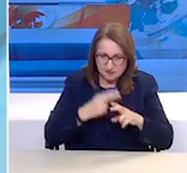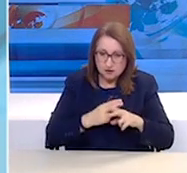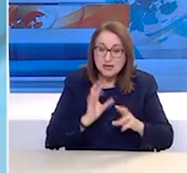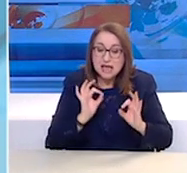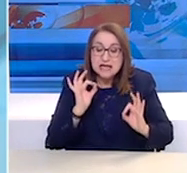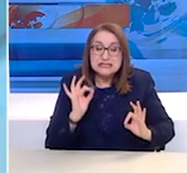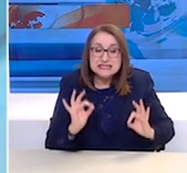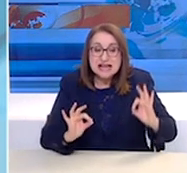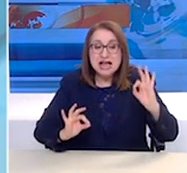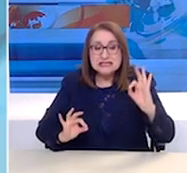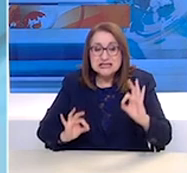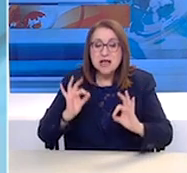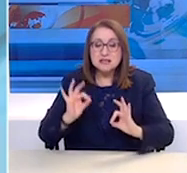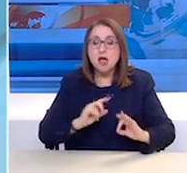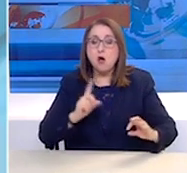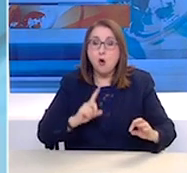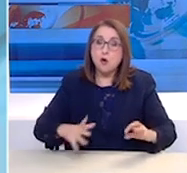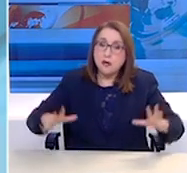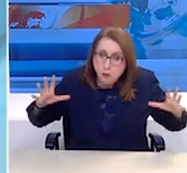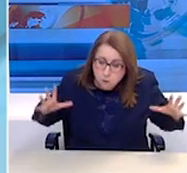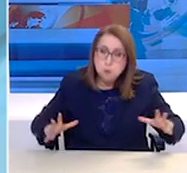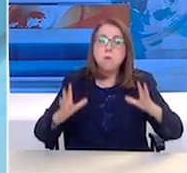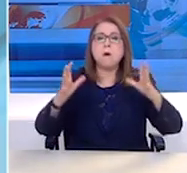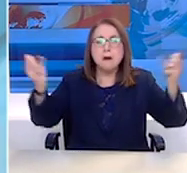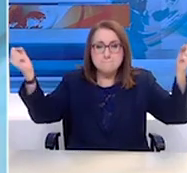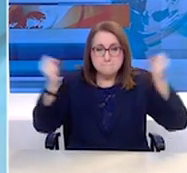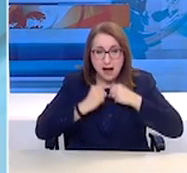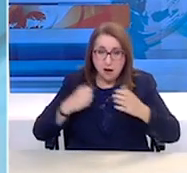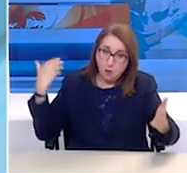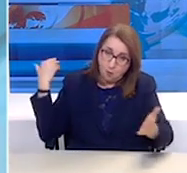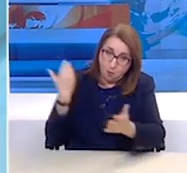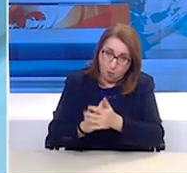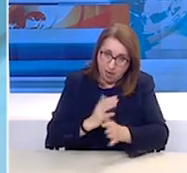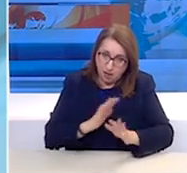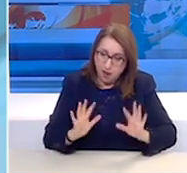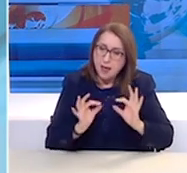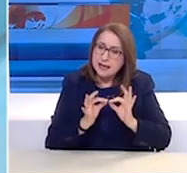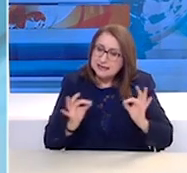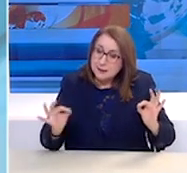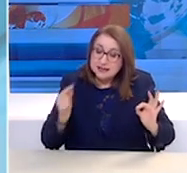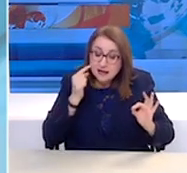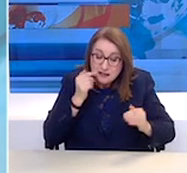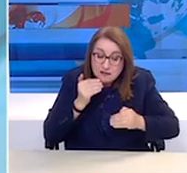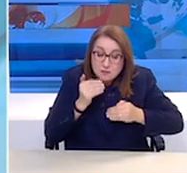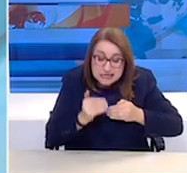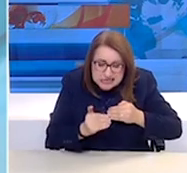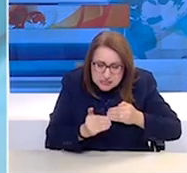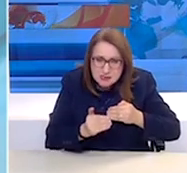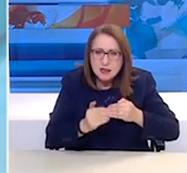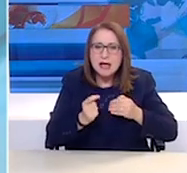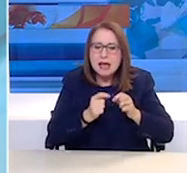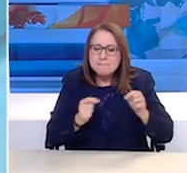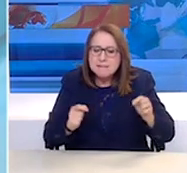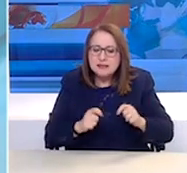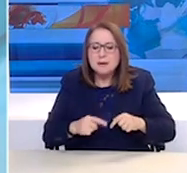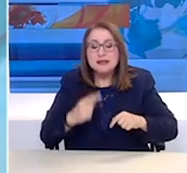θυσιαστεί η προσπάθεια όλων μας. Τα μέτρα πρέπει να λαμβάνονται σταδιακά, θα αξιολογούνται για κάποιο χρονικό διάστημα, πριν ληφθούν νέα